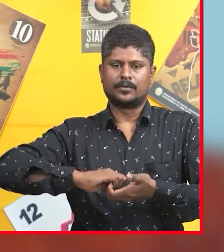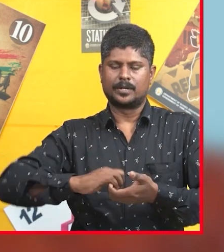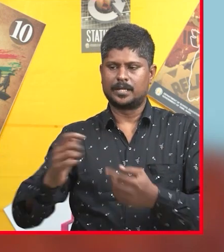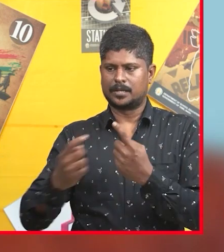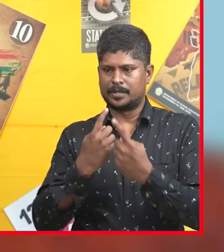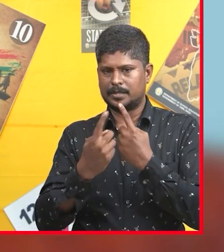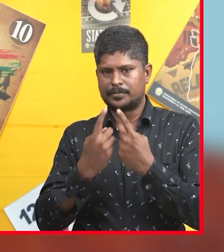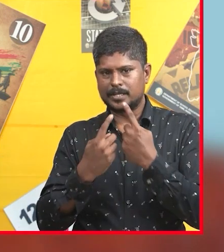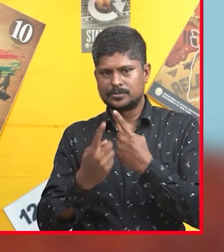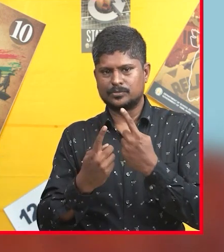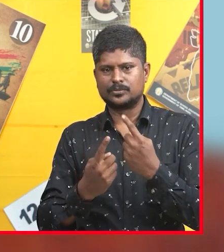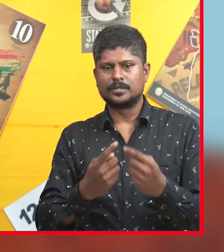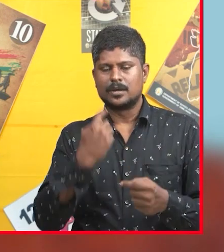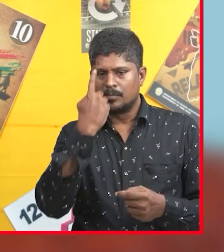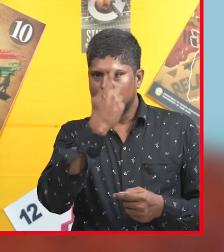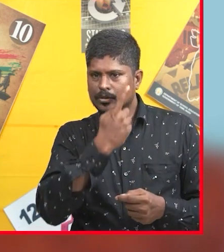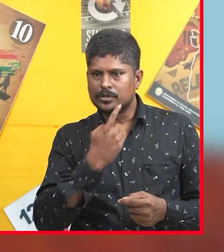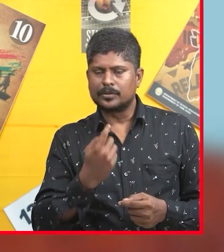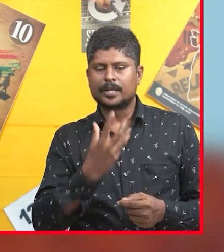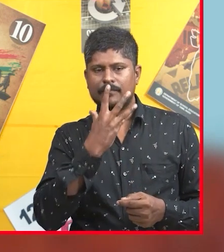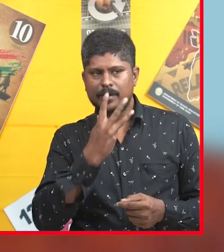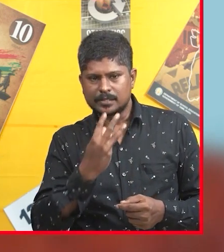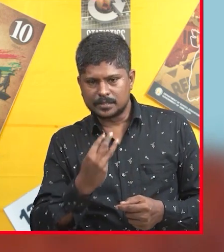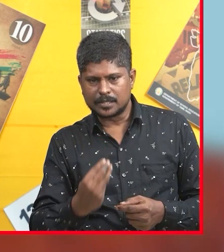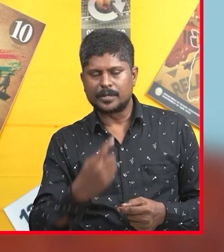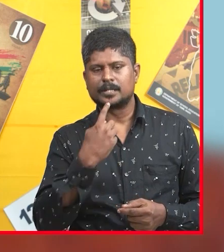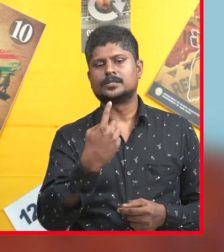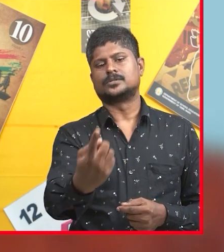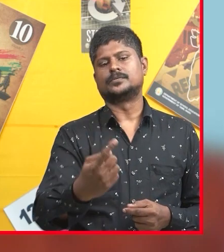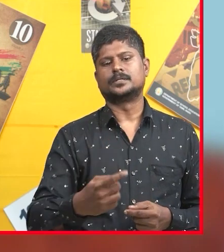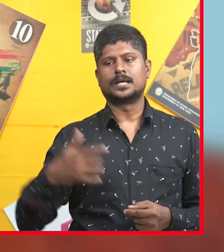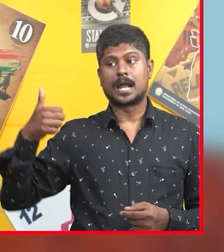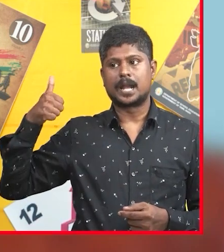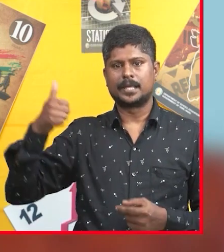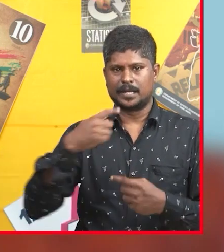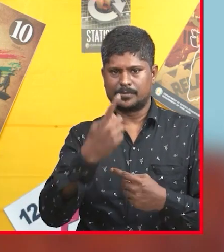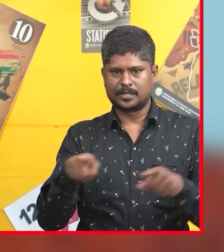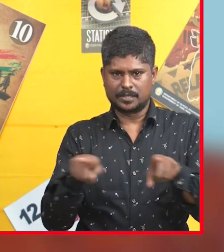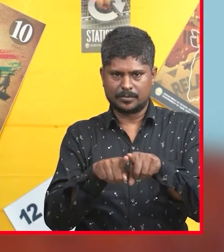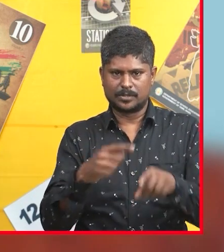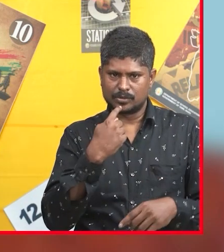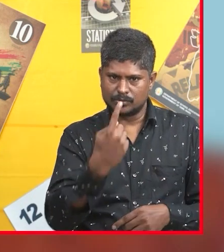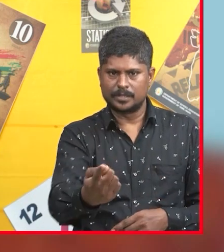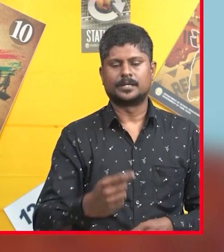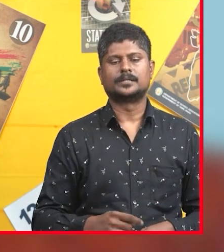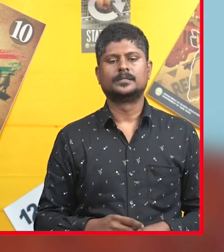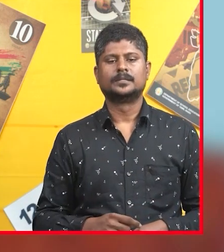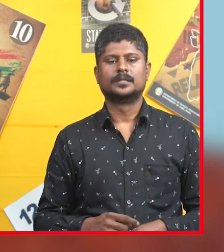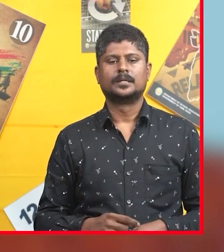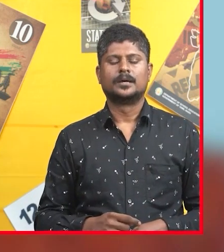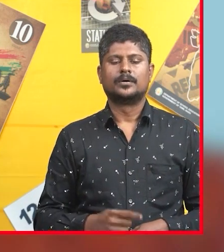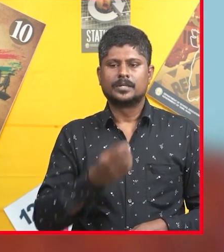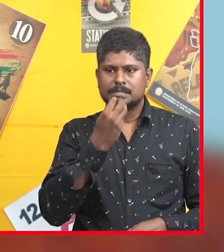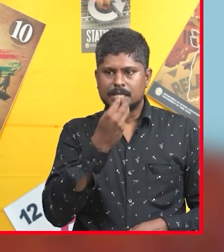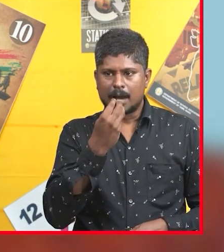முடியாத நிலையை எண்ணி நான் வருத்தம் அடைகிறேன் அப்படின்னு அந்த கண்ணகி சொல்றதா குறிப்பிடுவதன் மூலமா